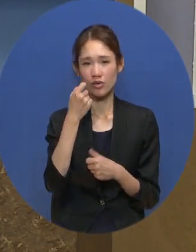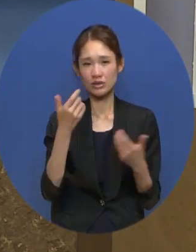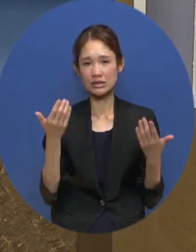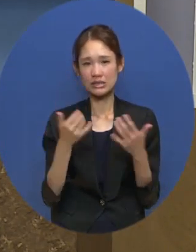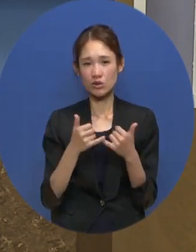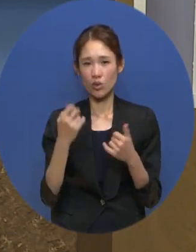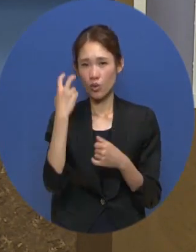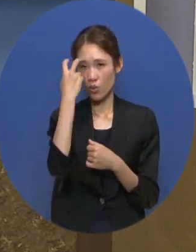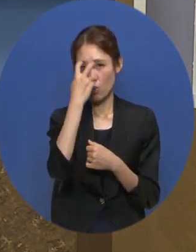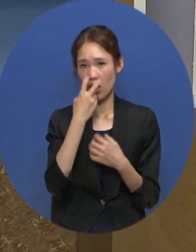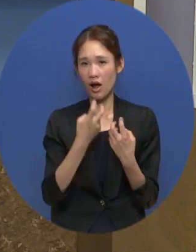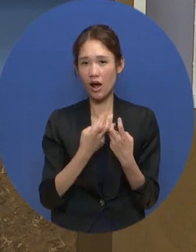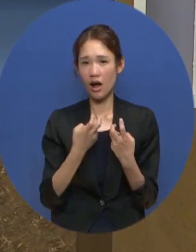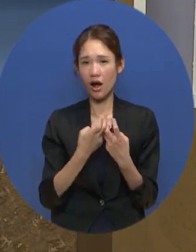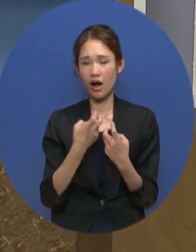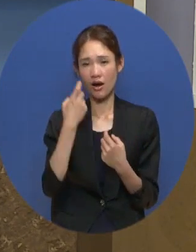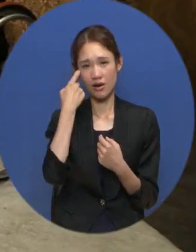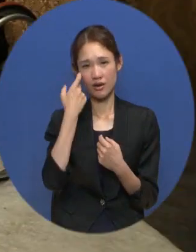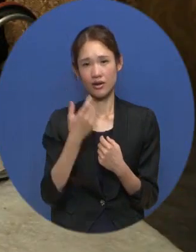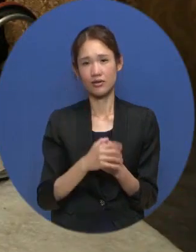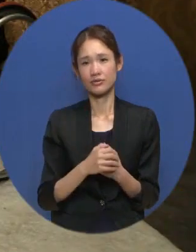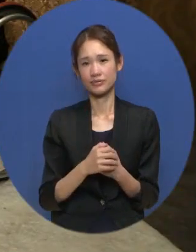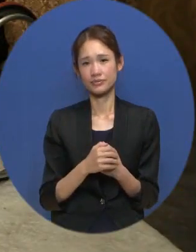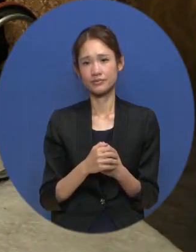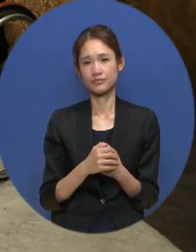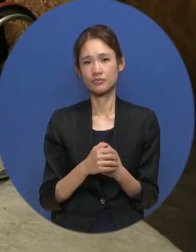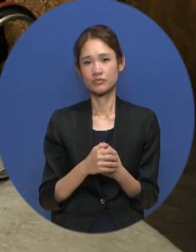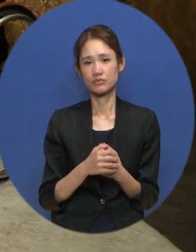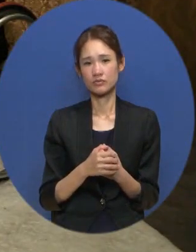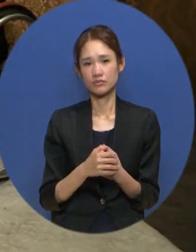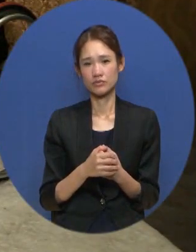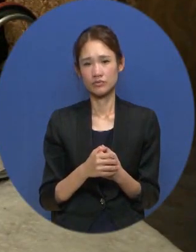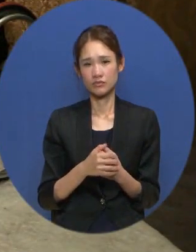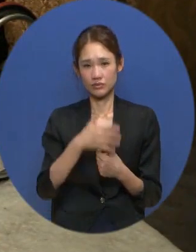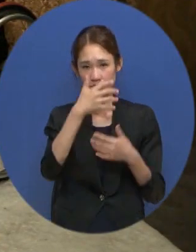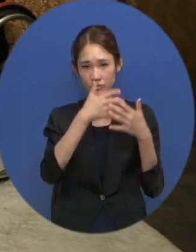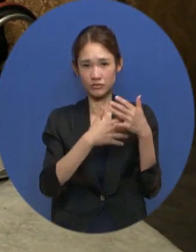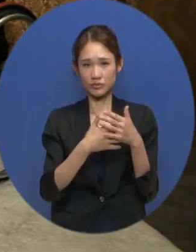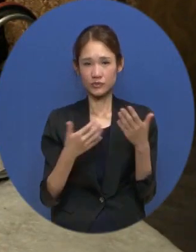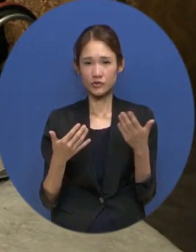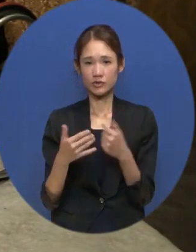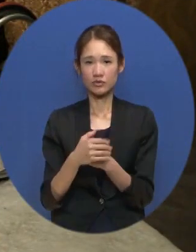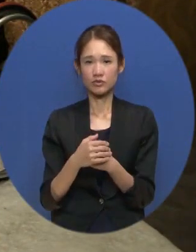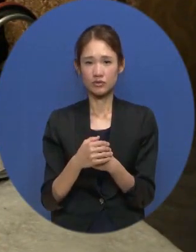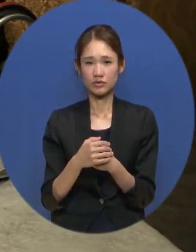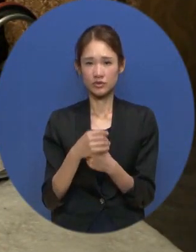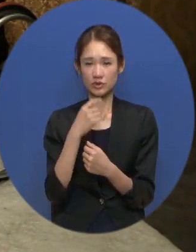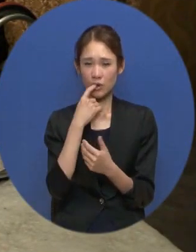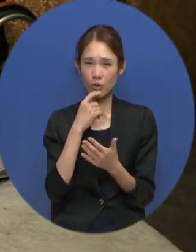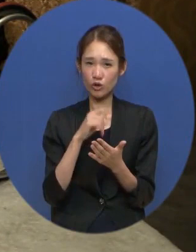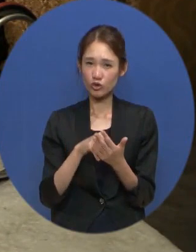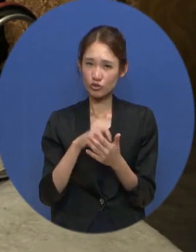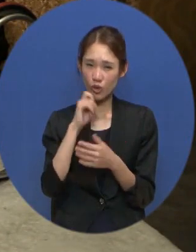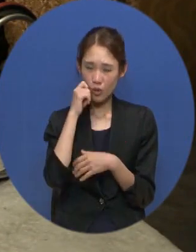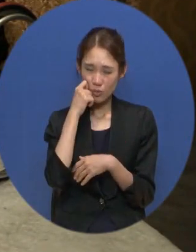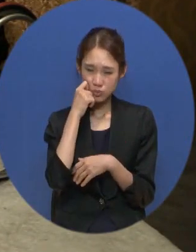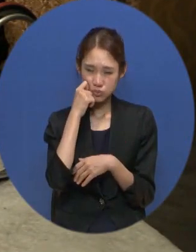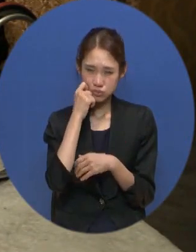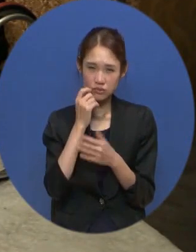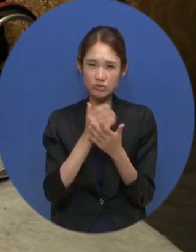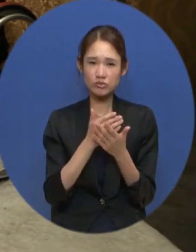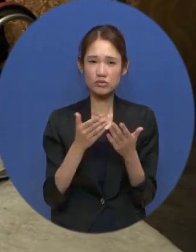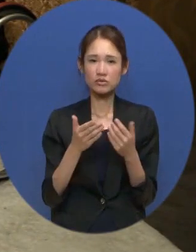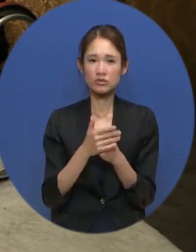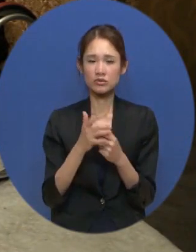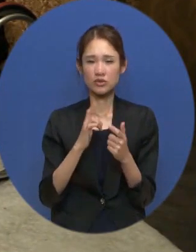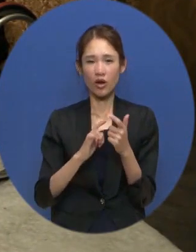직원 관리는 어떻게 되고 있나요? 그 모니터링 업무가 네. 쉬우면 쉽고 어려우면 어려운데